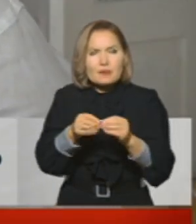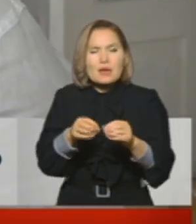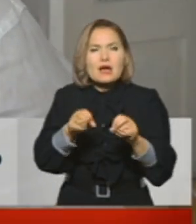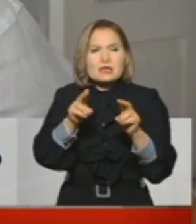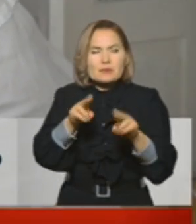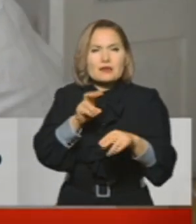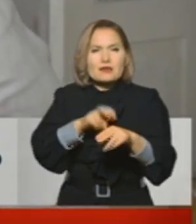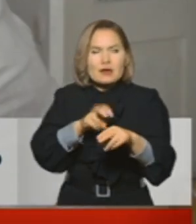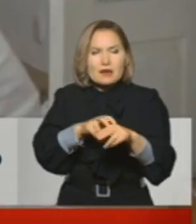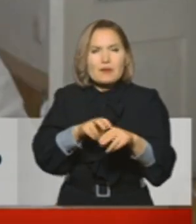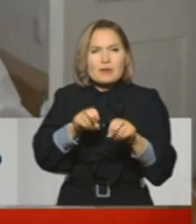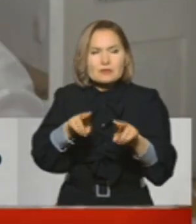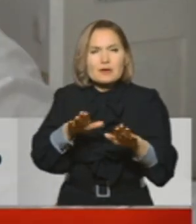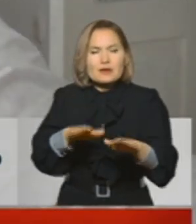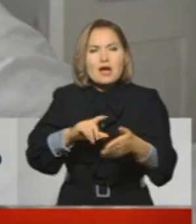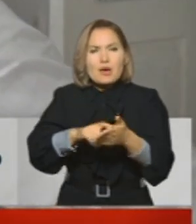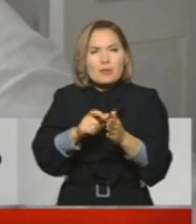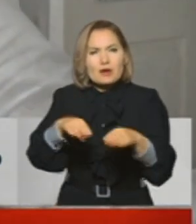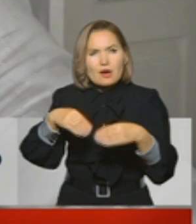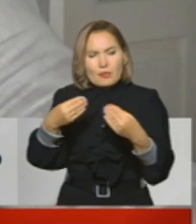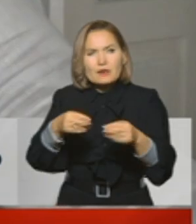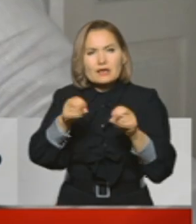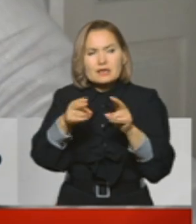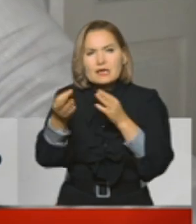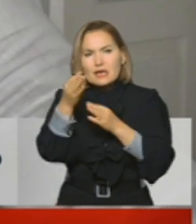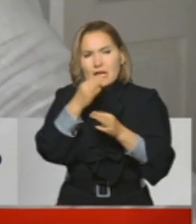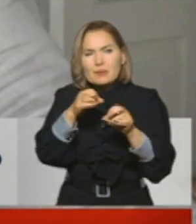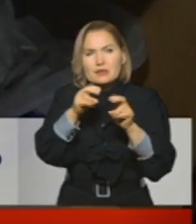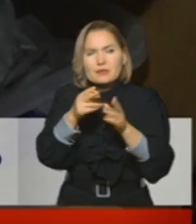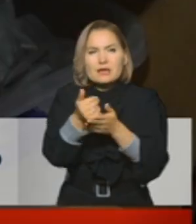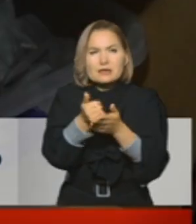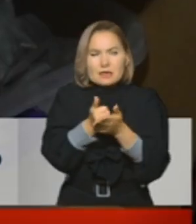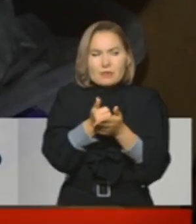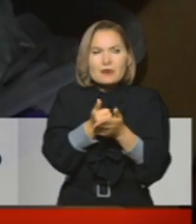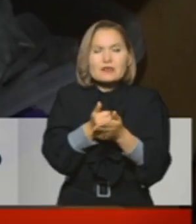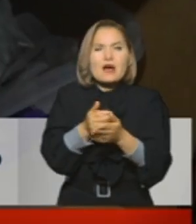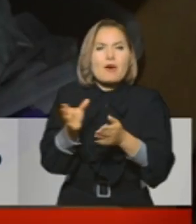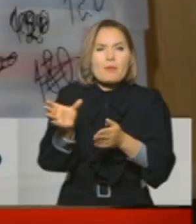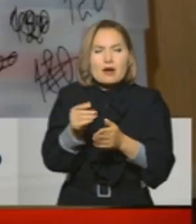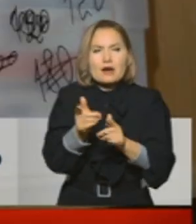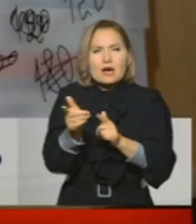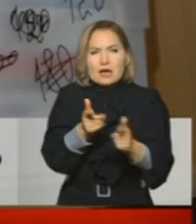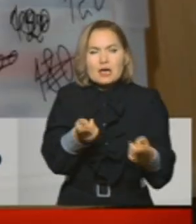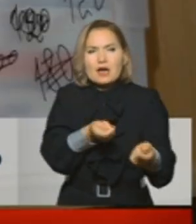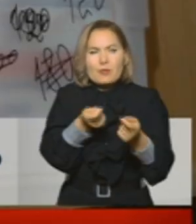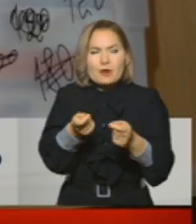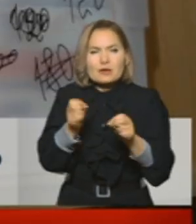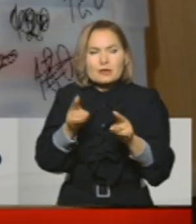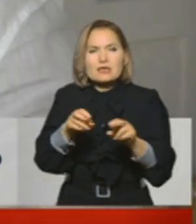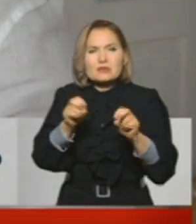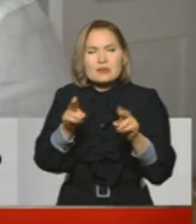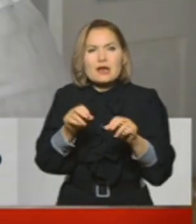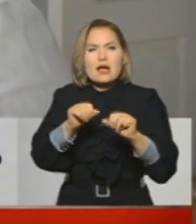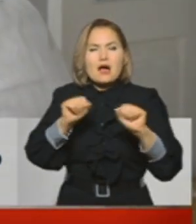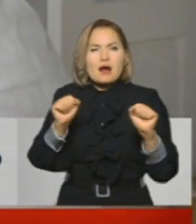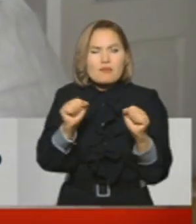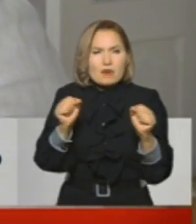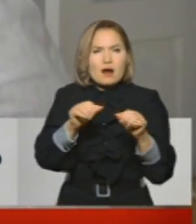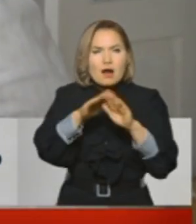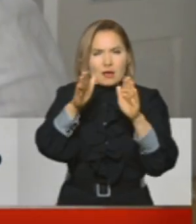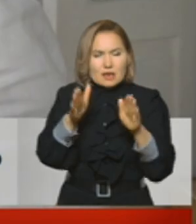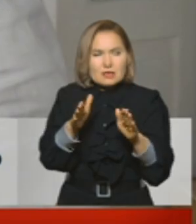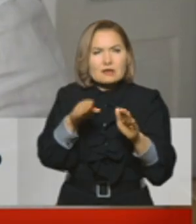Дәр-дәрмек сақтау орны, и дәр-дәрмек беру орны. Заправочный деп аталады. Оның өзінің стандарттары болады. Өзінің специальный температурасы болу керек. Өткен